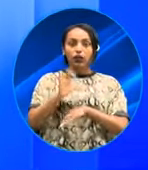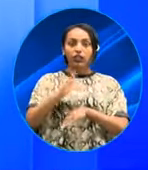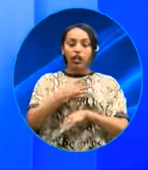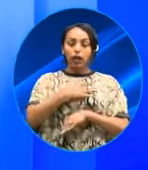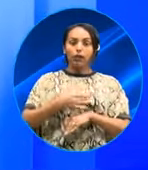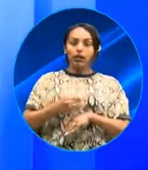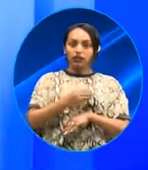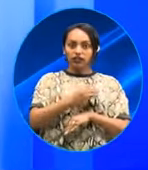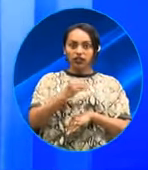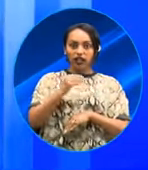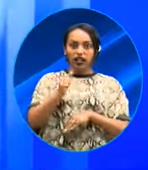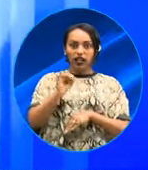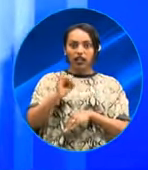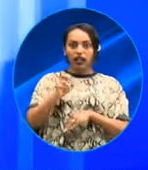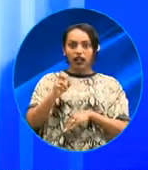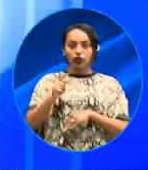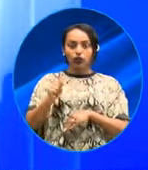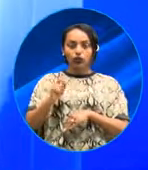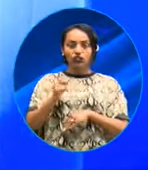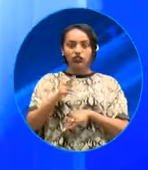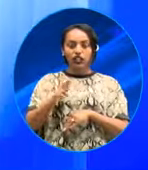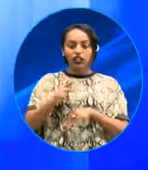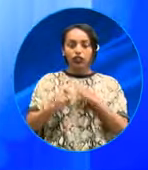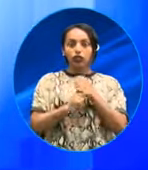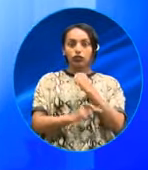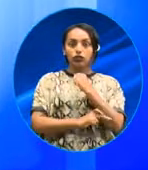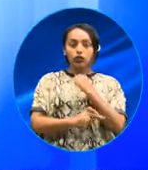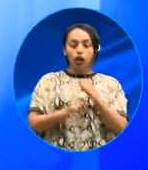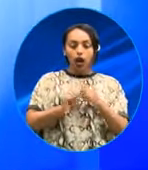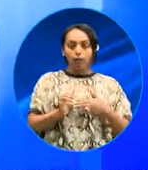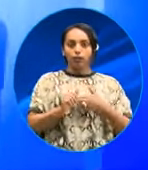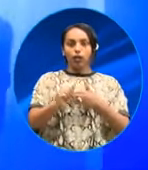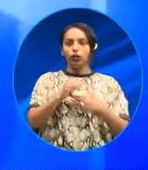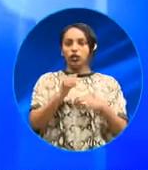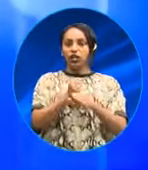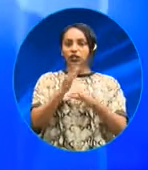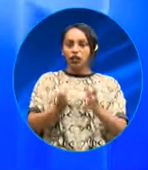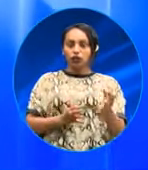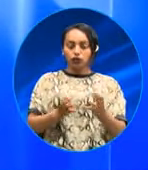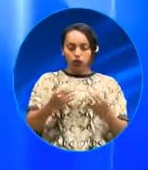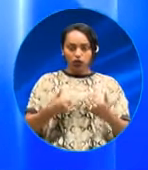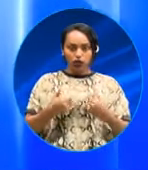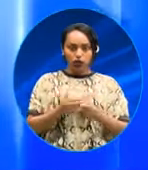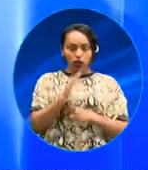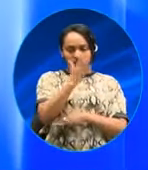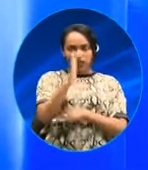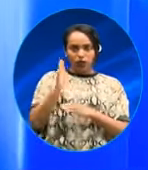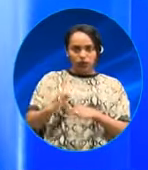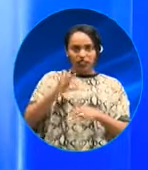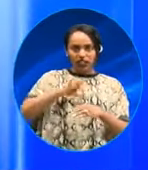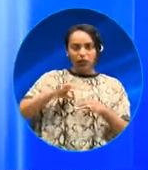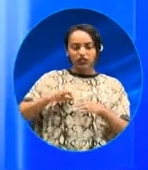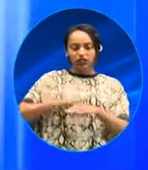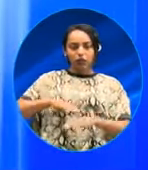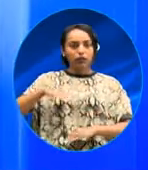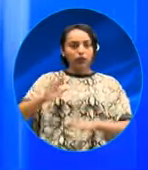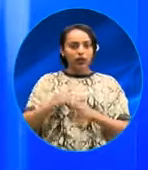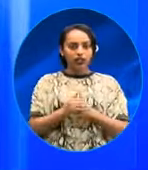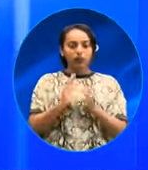ሊግ አባላትና የኤላውቶ ኢንጂነሪንግ ኩባንያ አመራሮችና ሰራተኞች ገለጹ። ችግኞችን ከመትከል